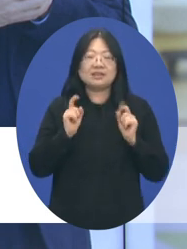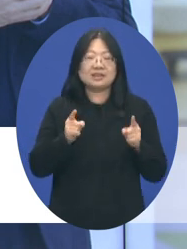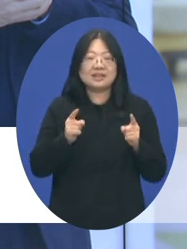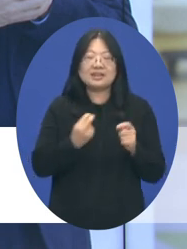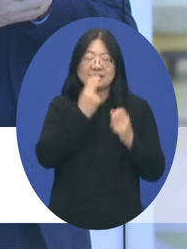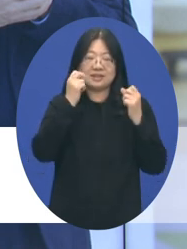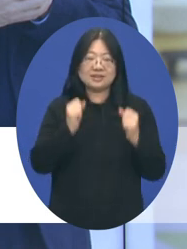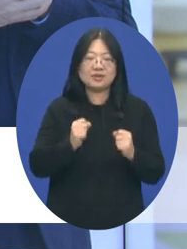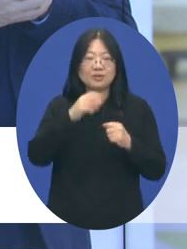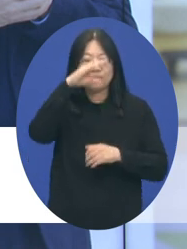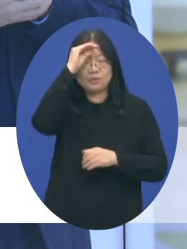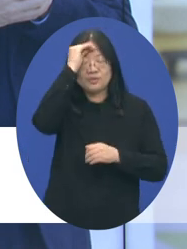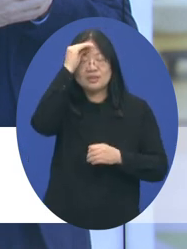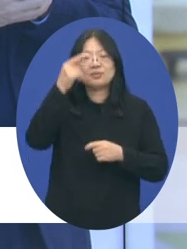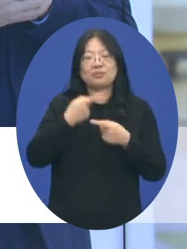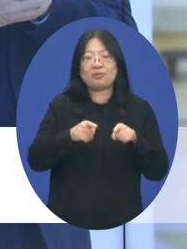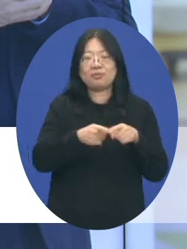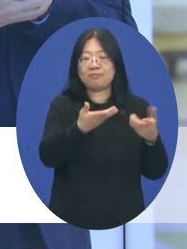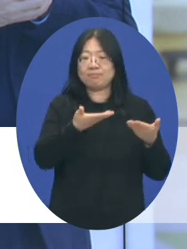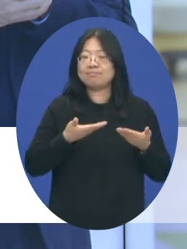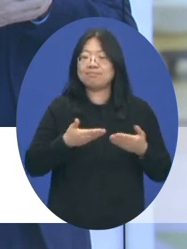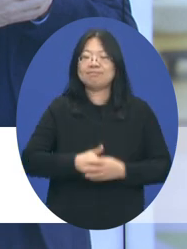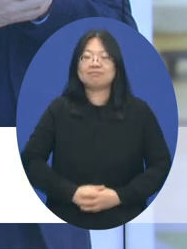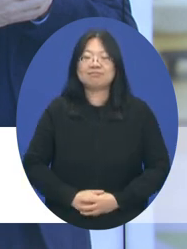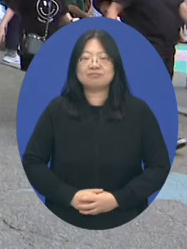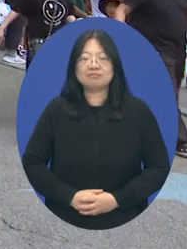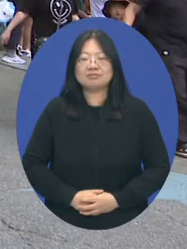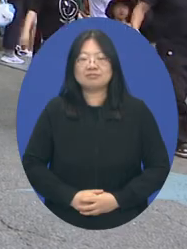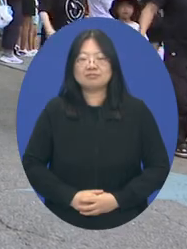상생 모델로 평가받고 있는데요. 최창순 기자입니다.